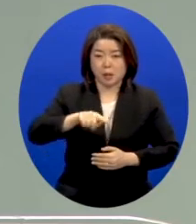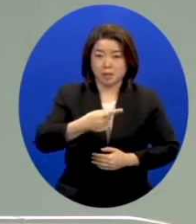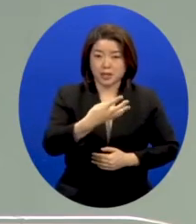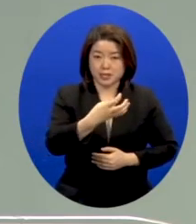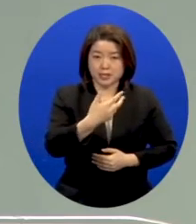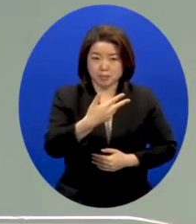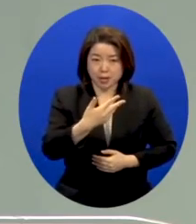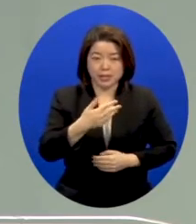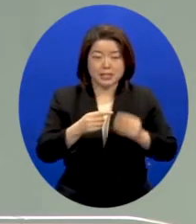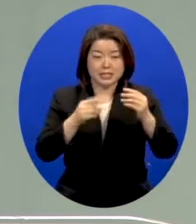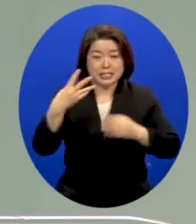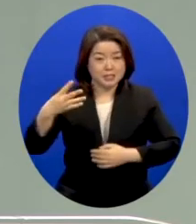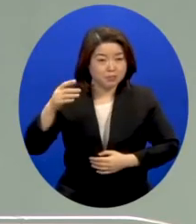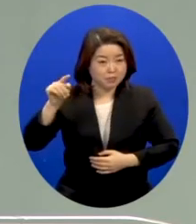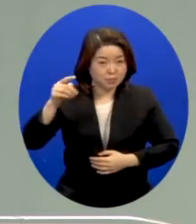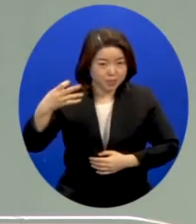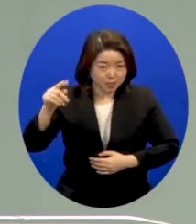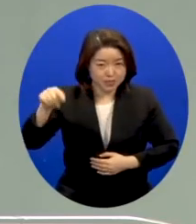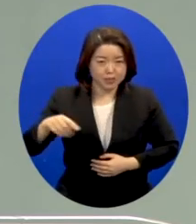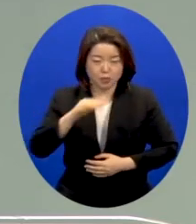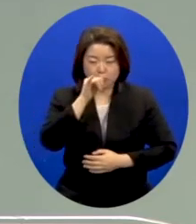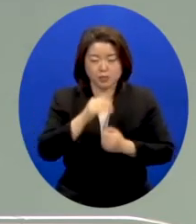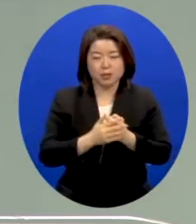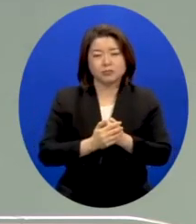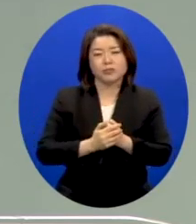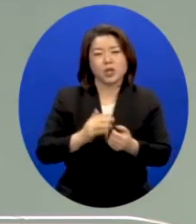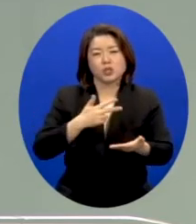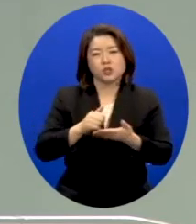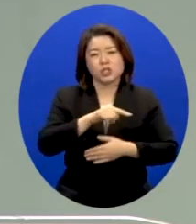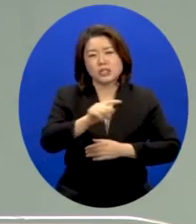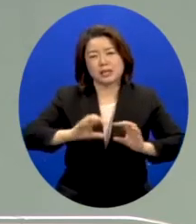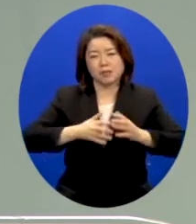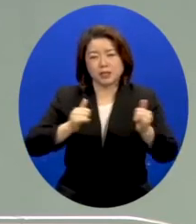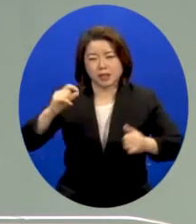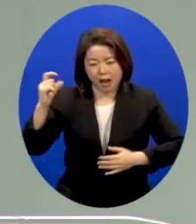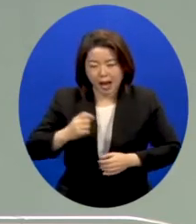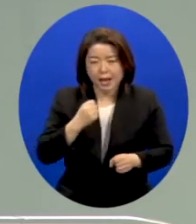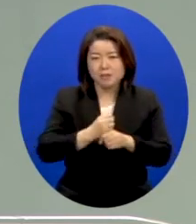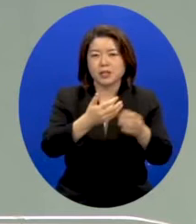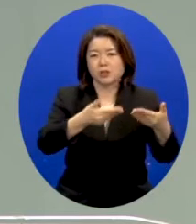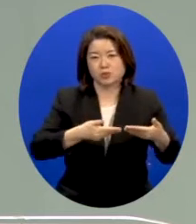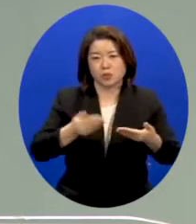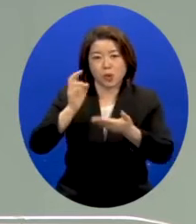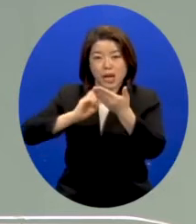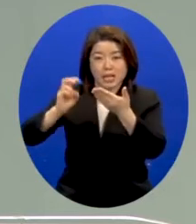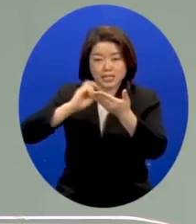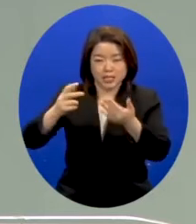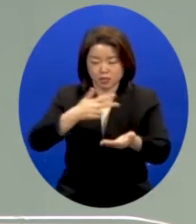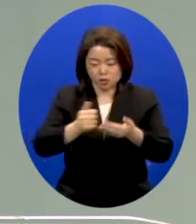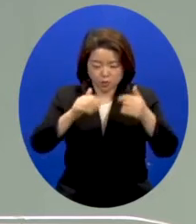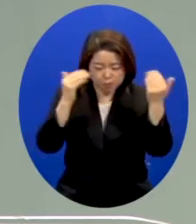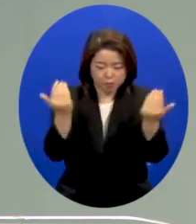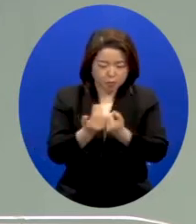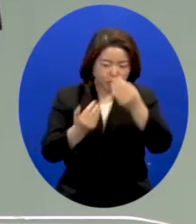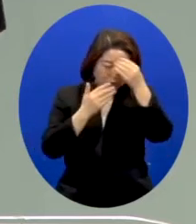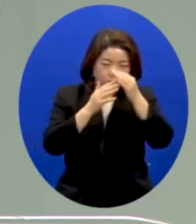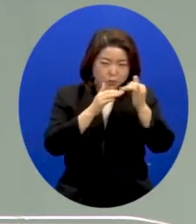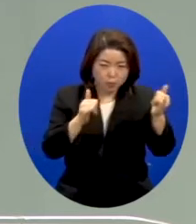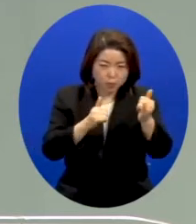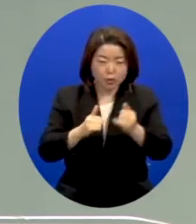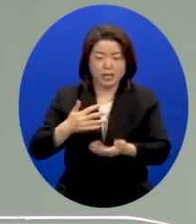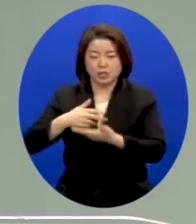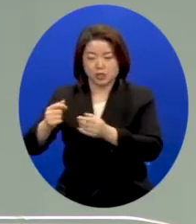14절에 주님이 그의 백성을 강하게 하셨으니 차량은 주님의 모든 성도들과 주님을 가까이 모시는